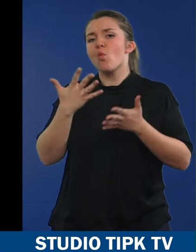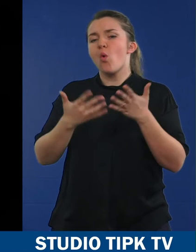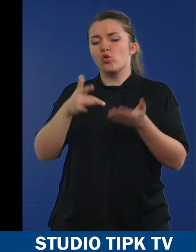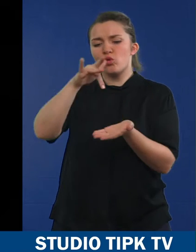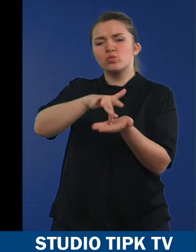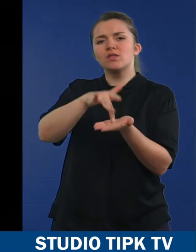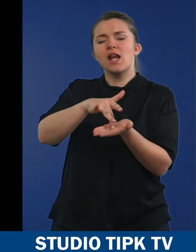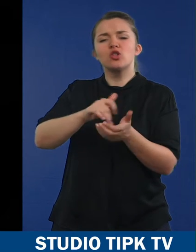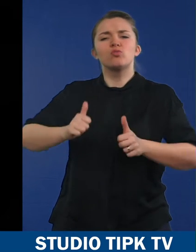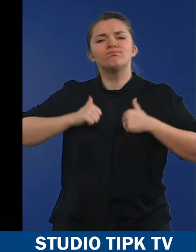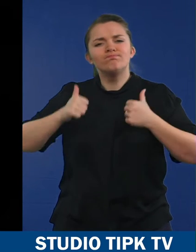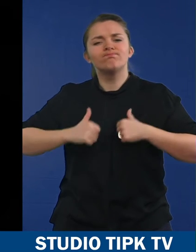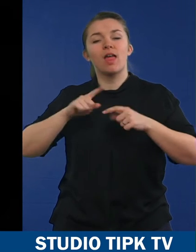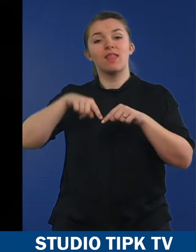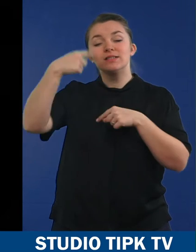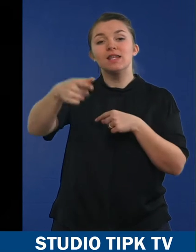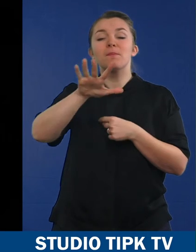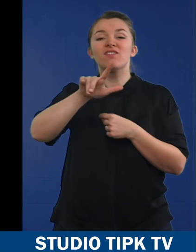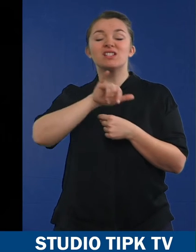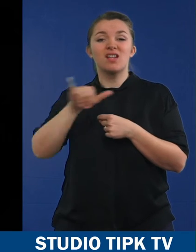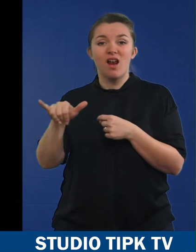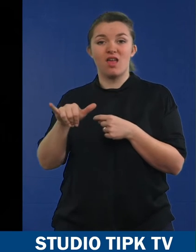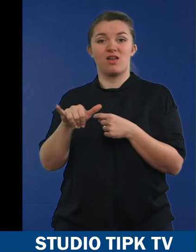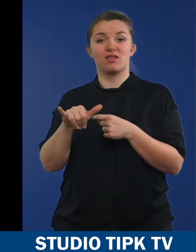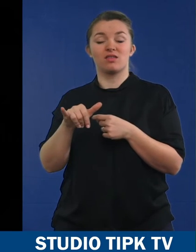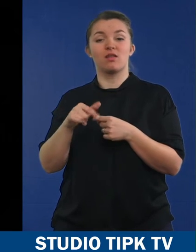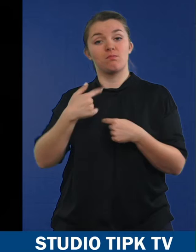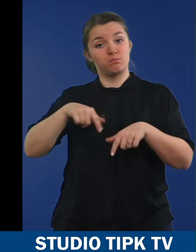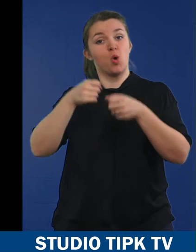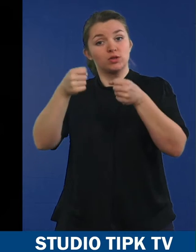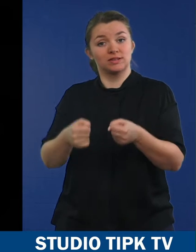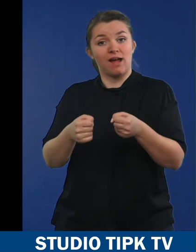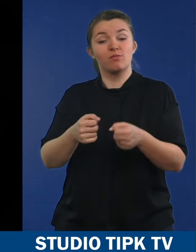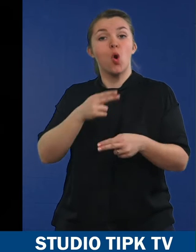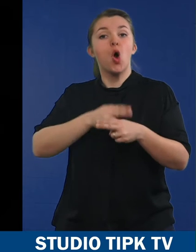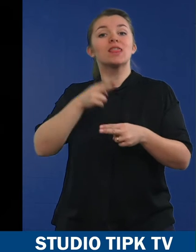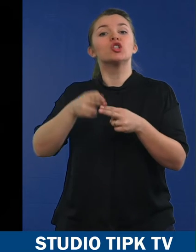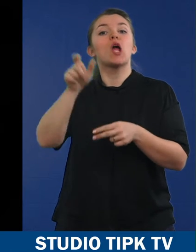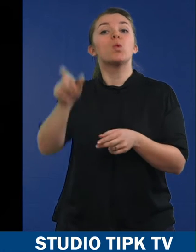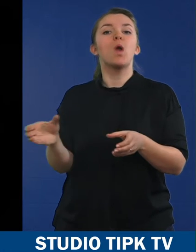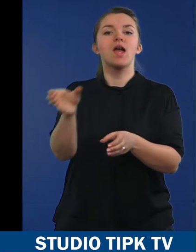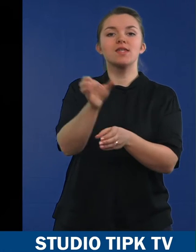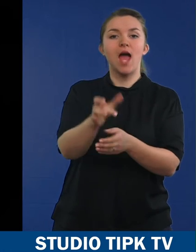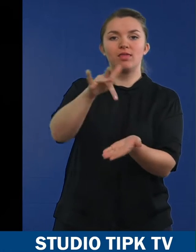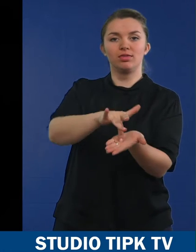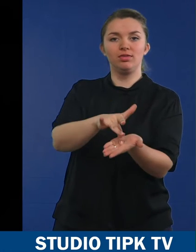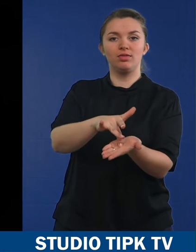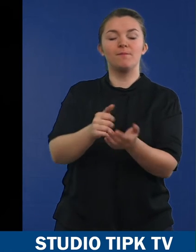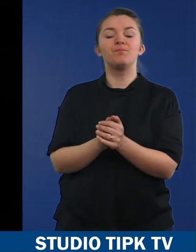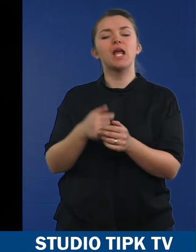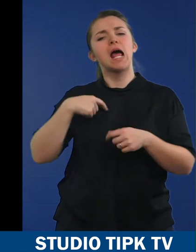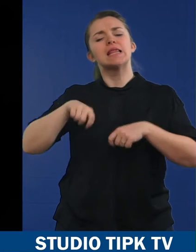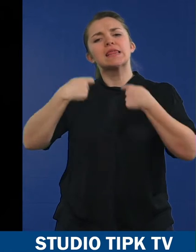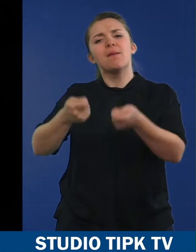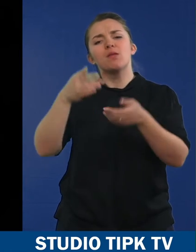jedro prizadevanj naslednjih 25 let postavimo državljana. Namenimo